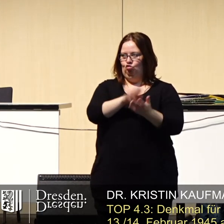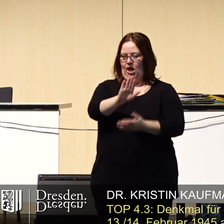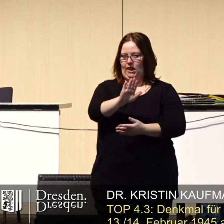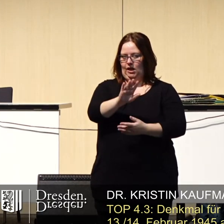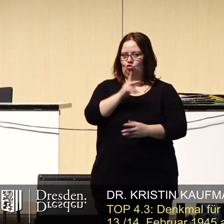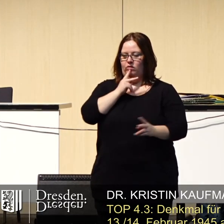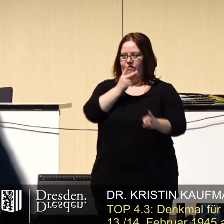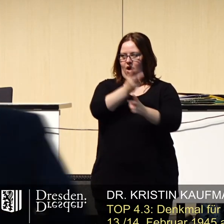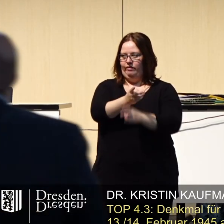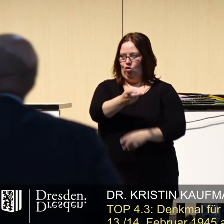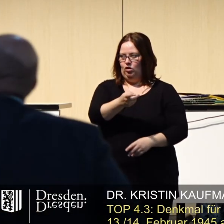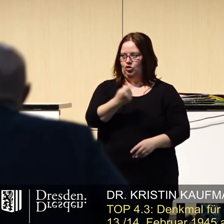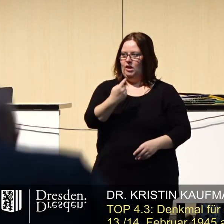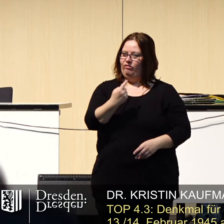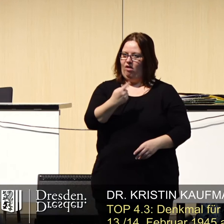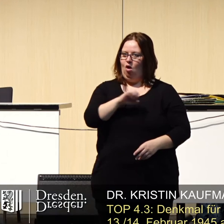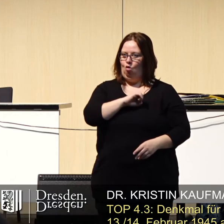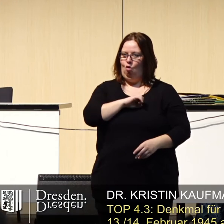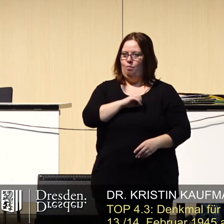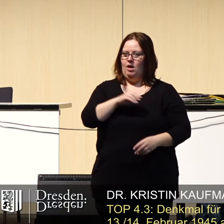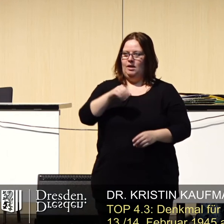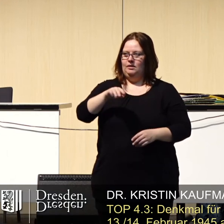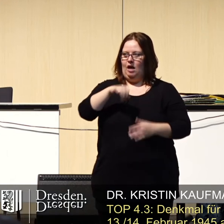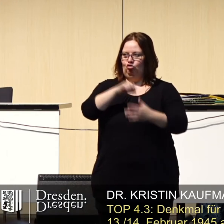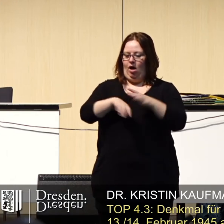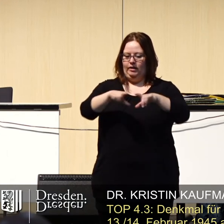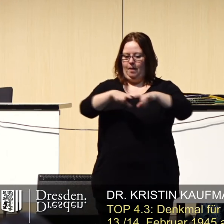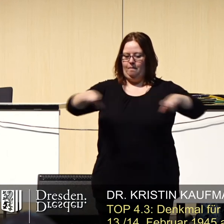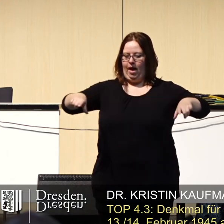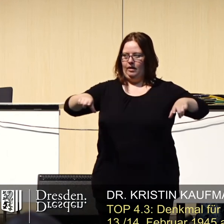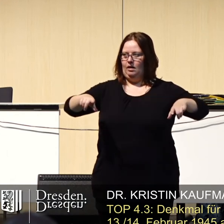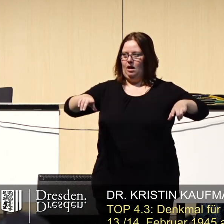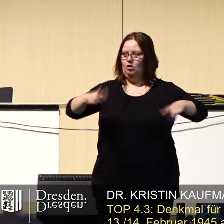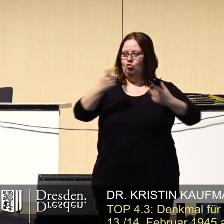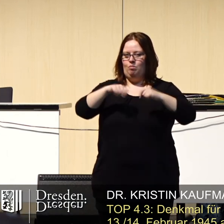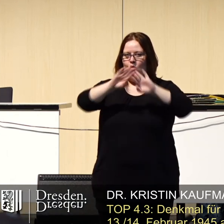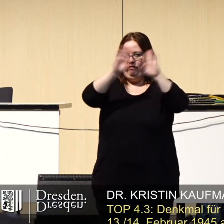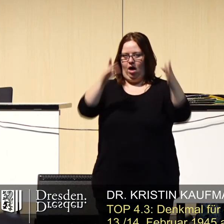zuständig und verantwortlich, denn die Sandsteinbänke gehören zum Bauwerk.